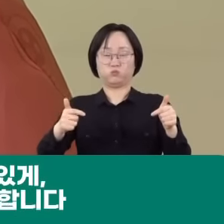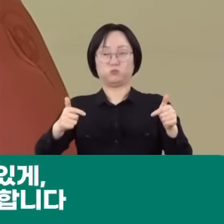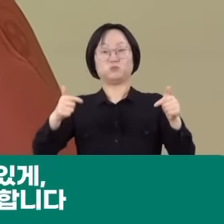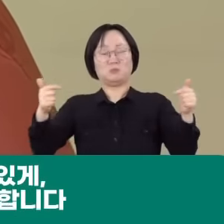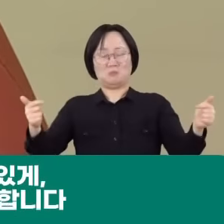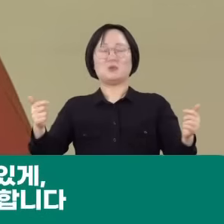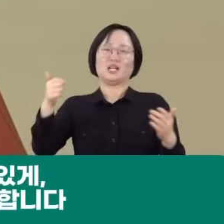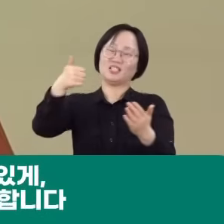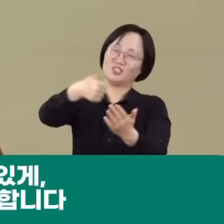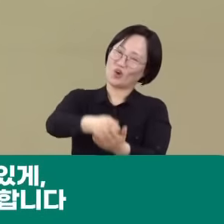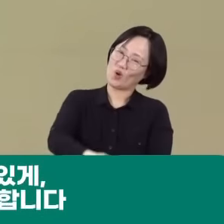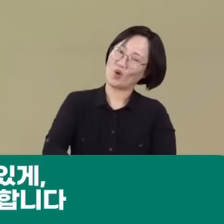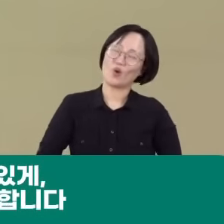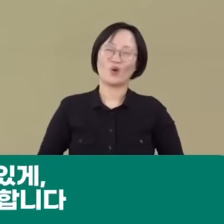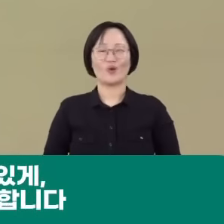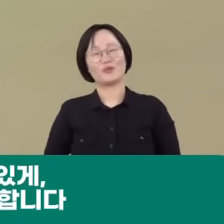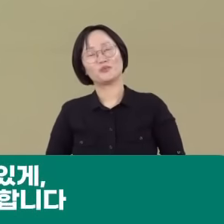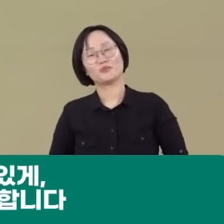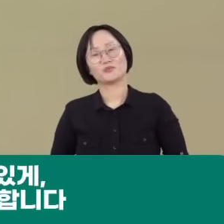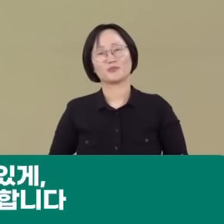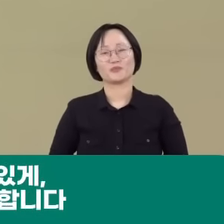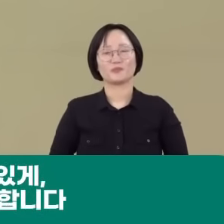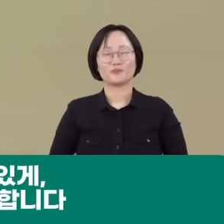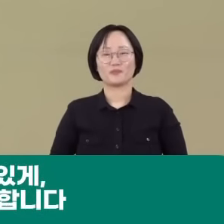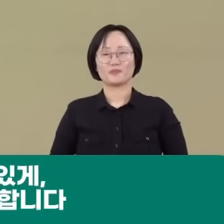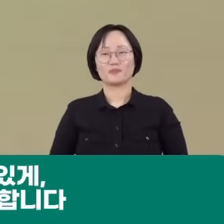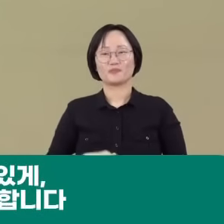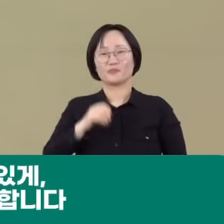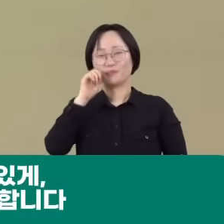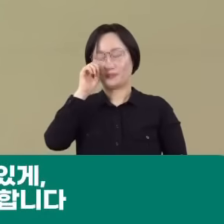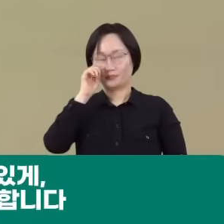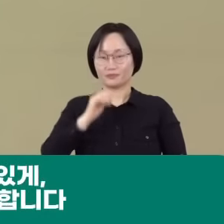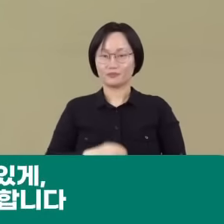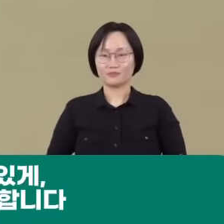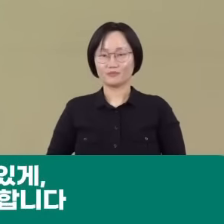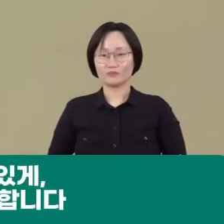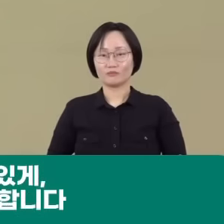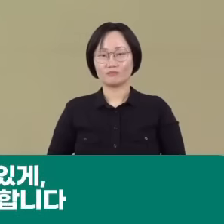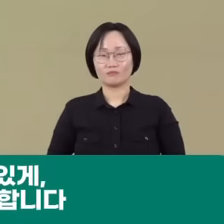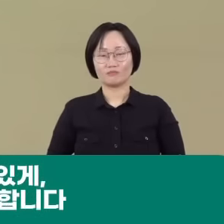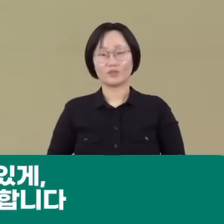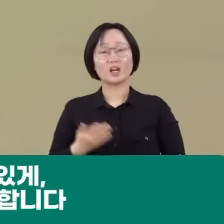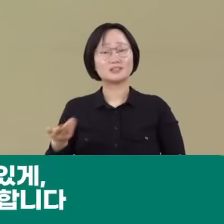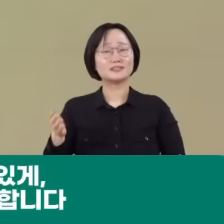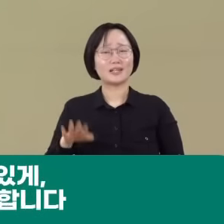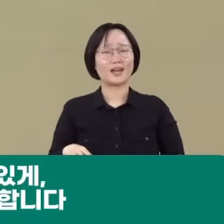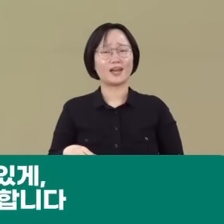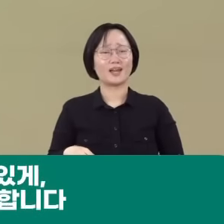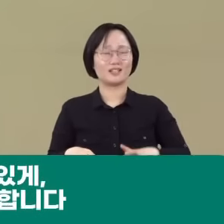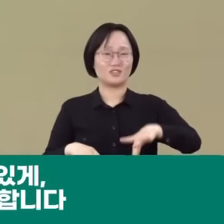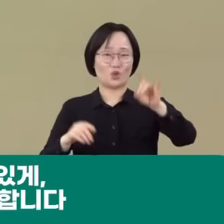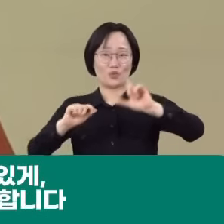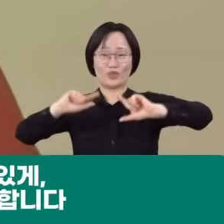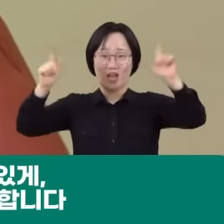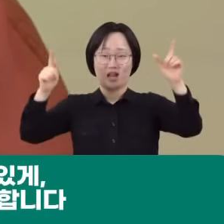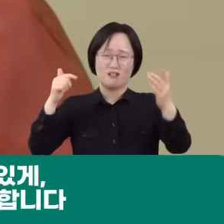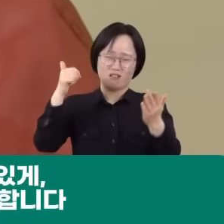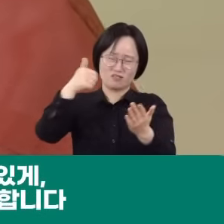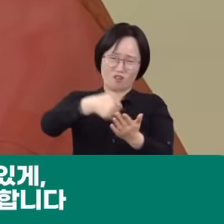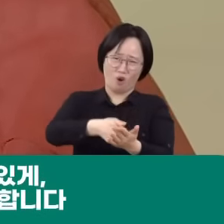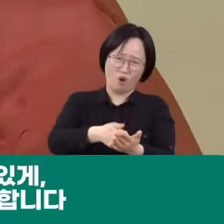올렸대 근데 여러분 첫째 날 절 세 번 하 20분이 걸릴